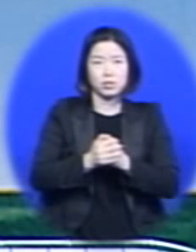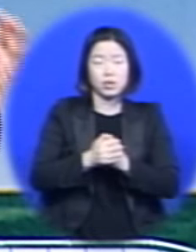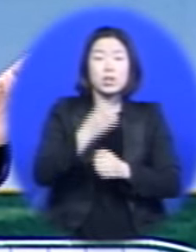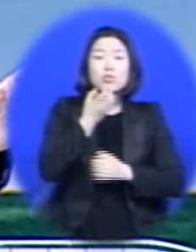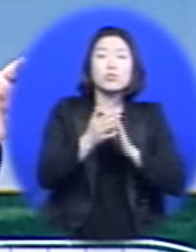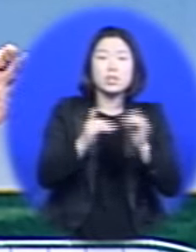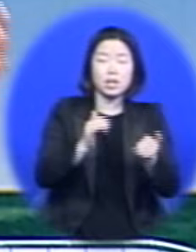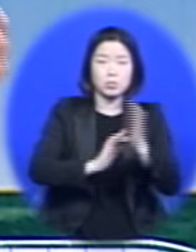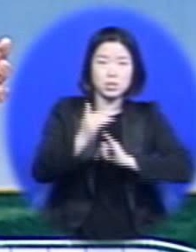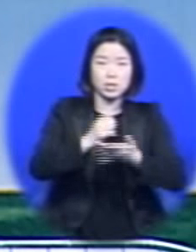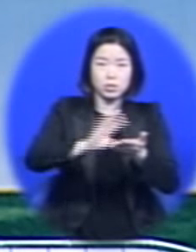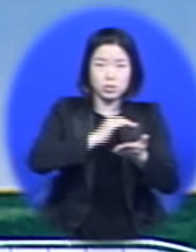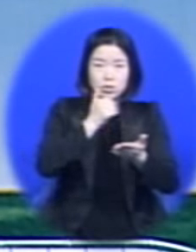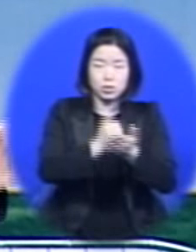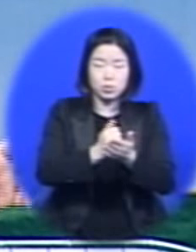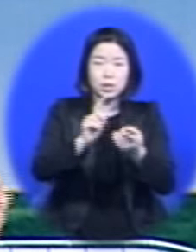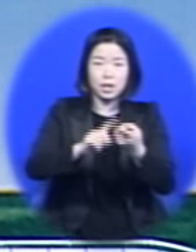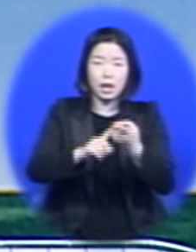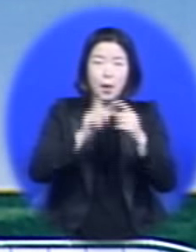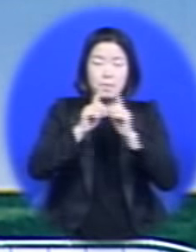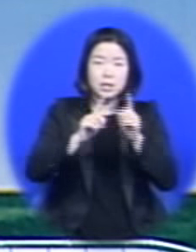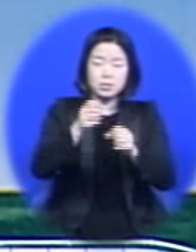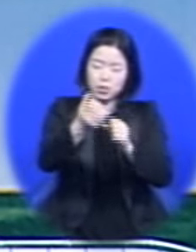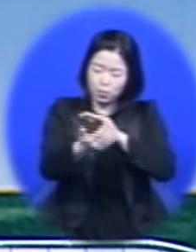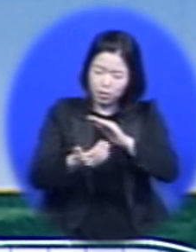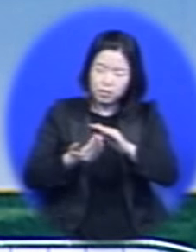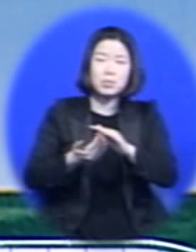유대인들은 예수 그리스도에 대한 말씀을 이미 다 알고 있다는 겁니다.